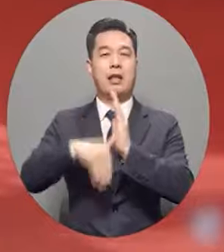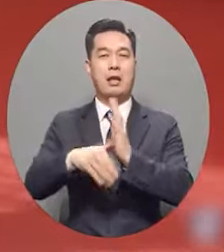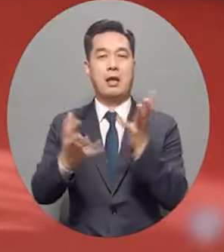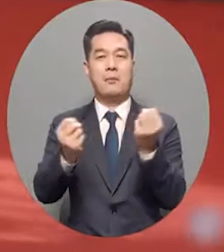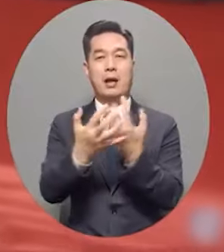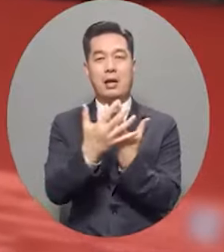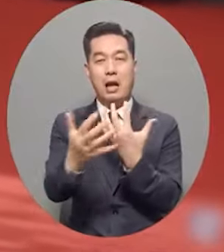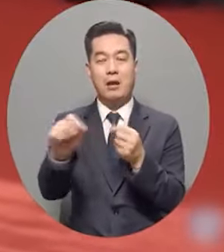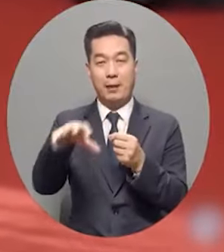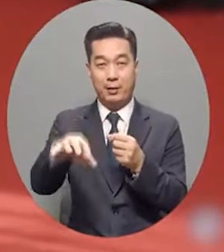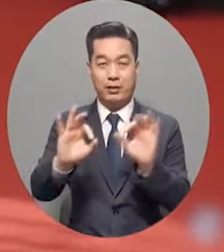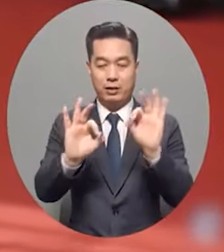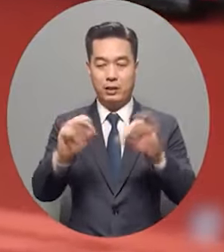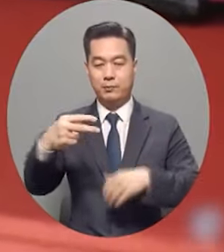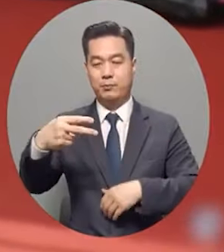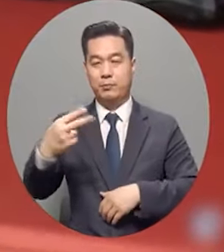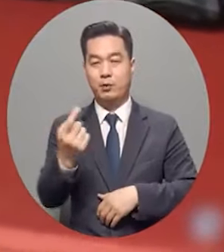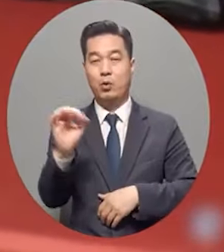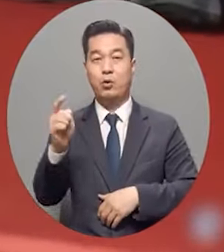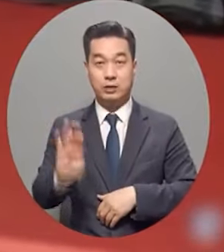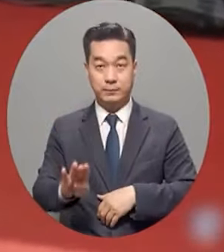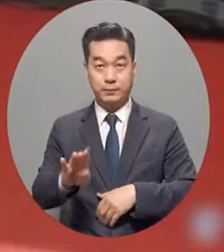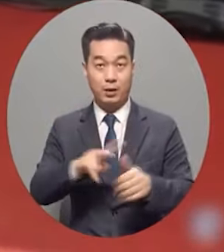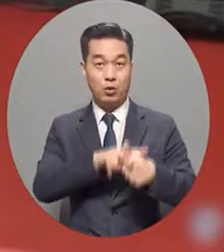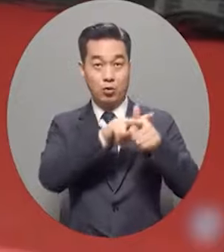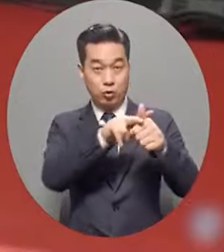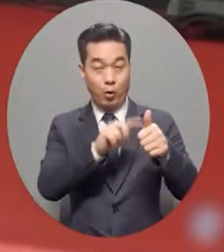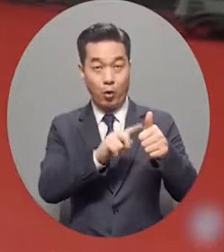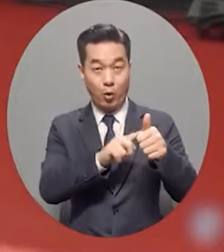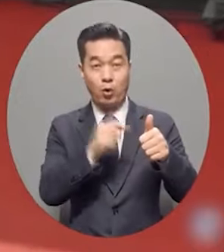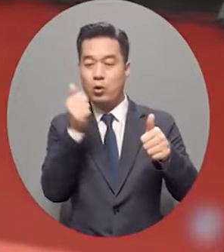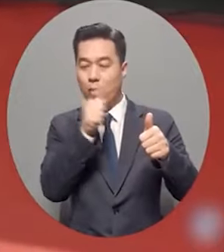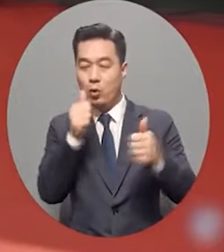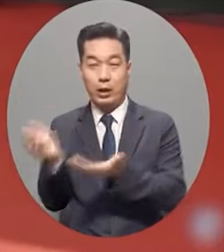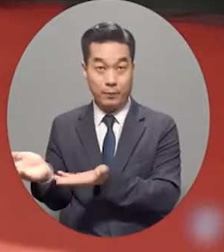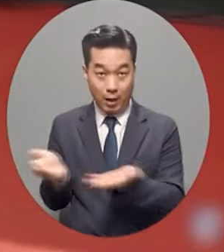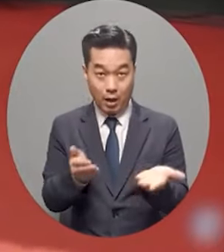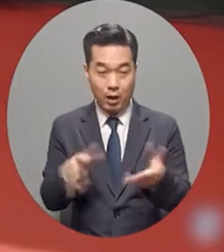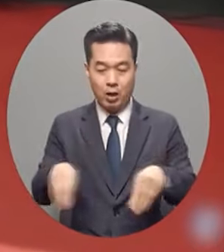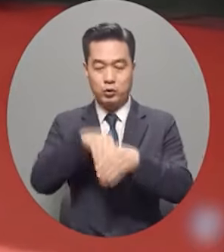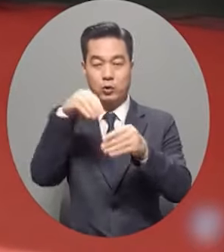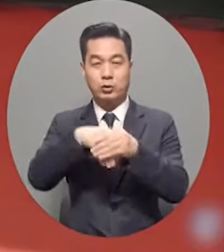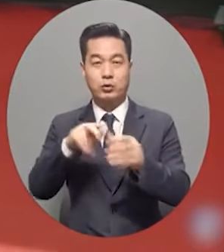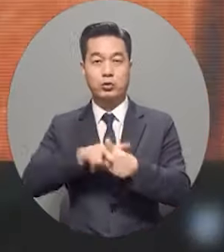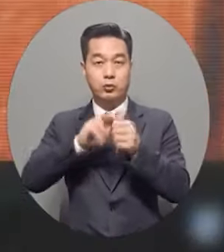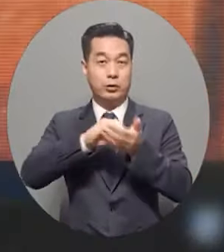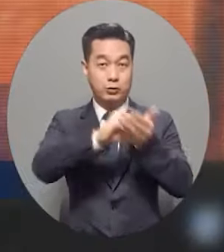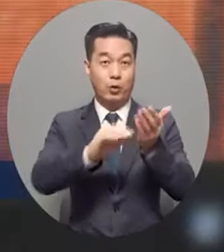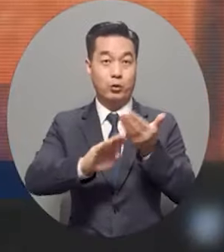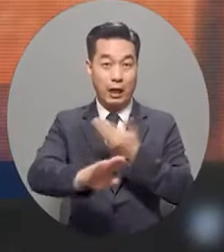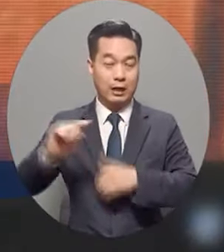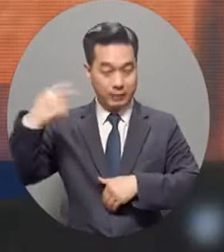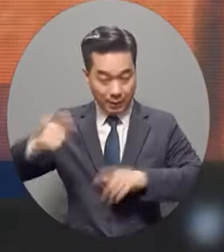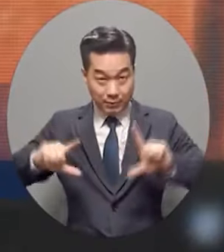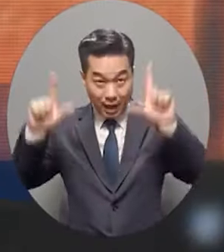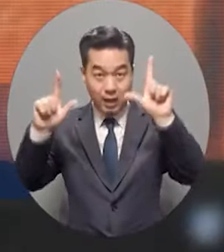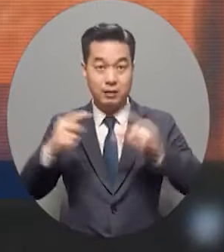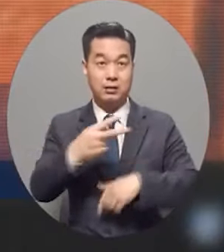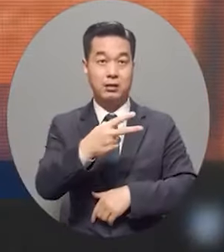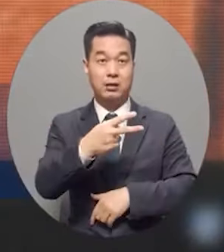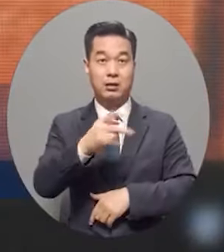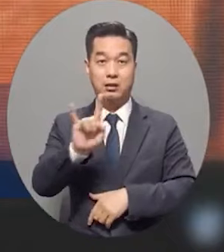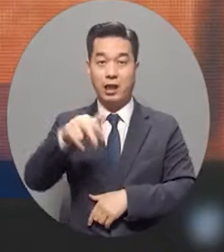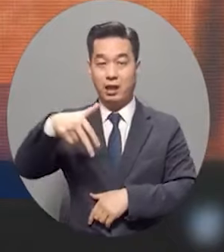김도부 의원을 소개했습니다. 총선 후보 등록이 끝난 바로 다음 날이었습니다. 대저 토마토를 가지고 이래 난리를